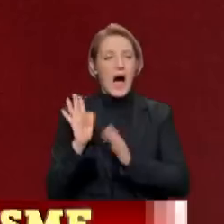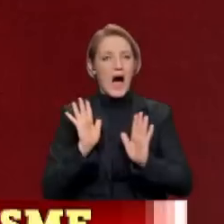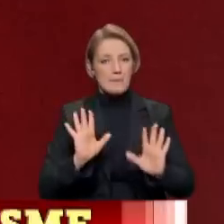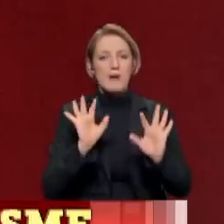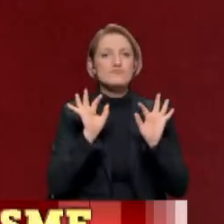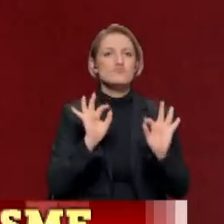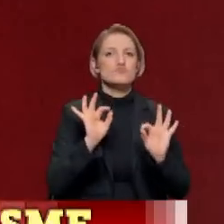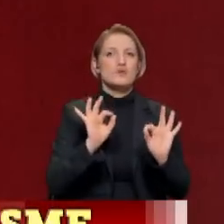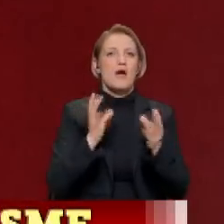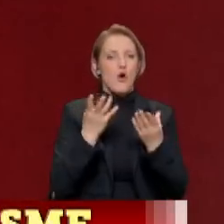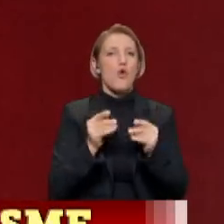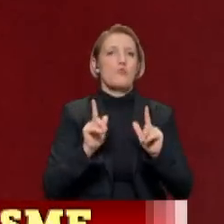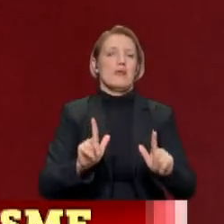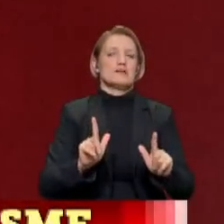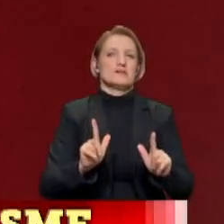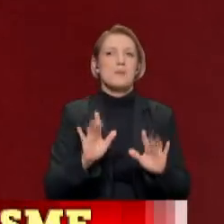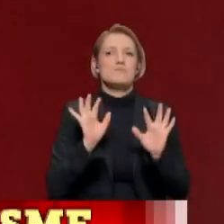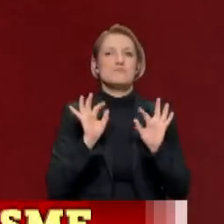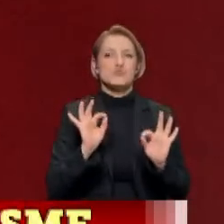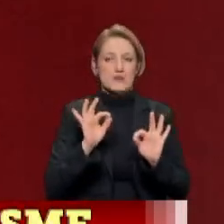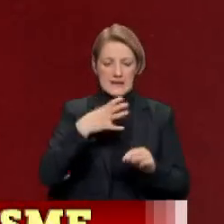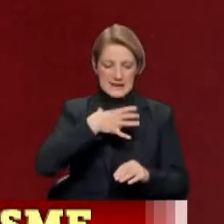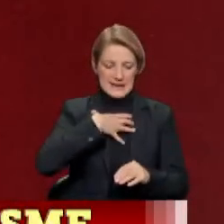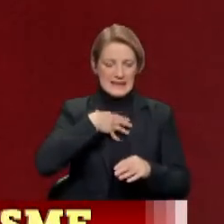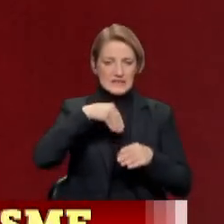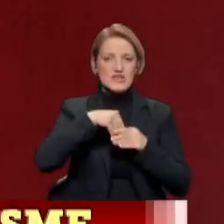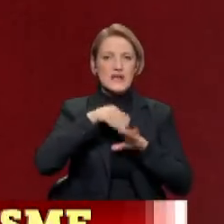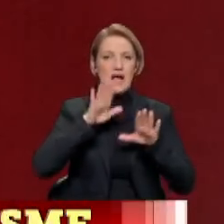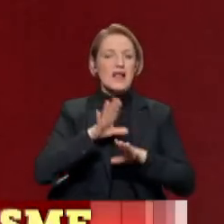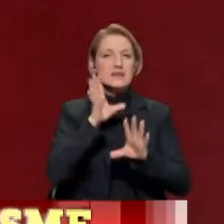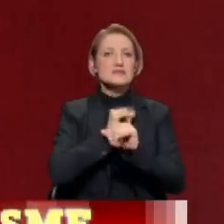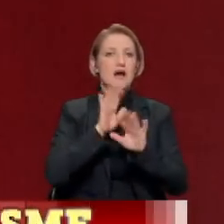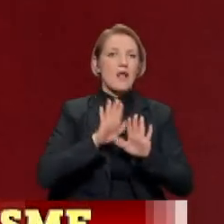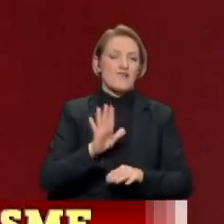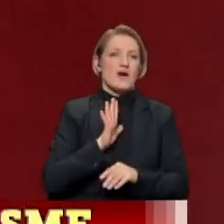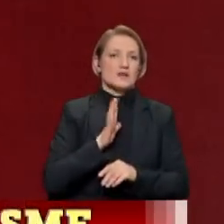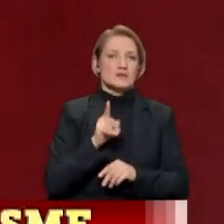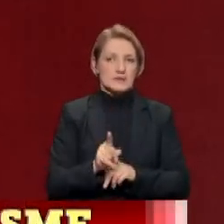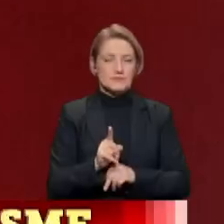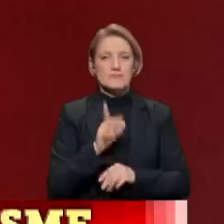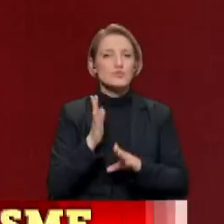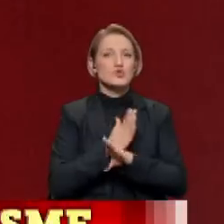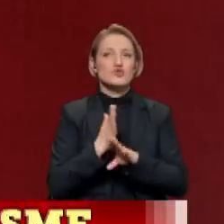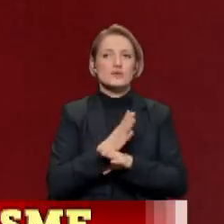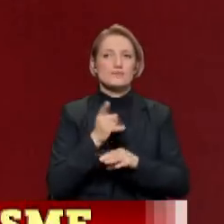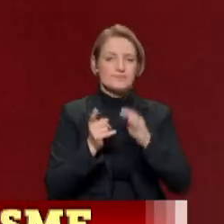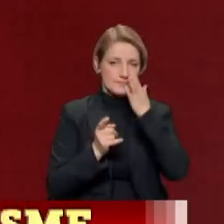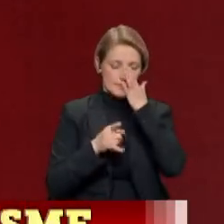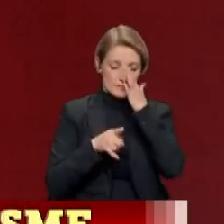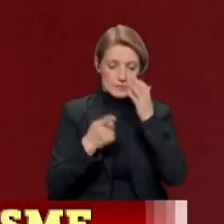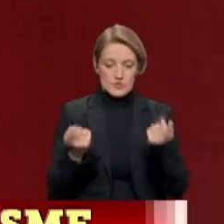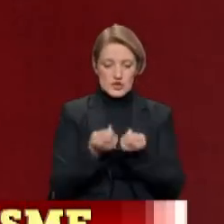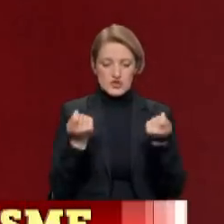Ama mutlaka öyle de olması lazım. Mutlaka kendilerinde kalan hususlar vardır. Niye vardır? Şimdi bu şundan ilgili